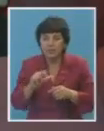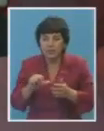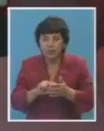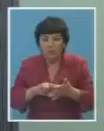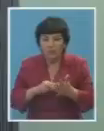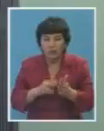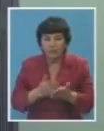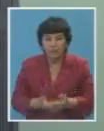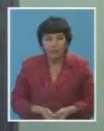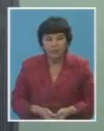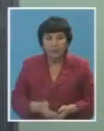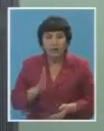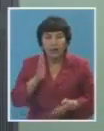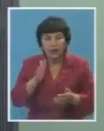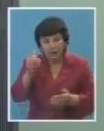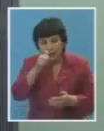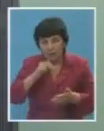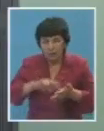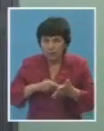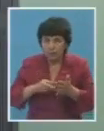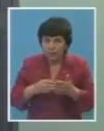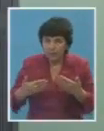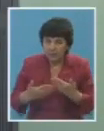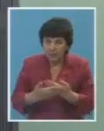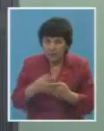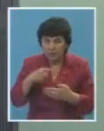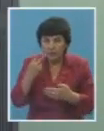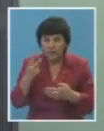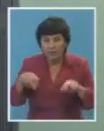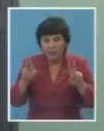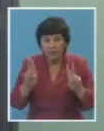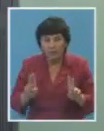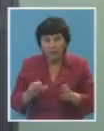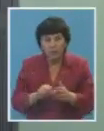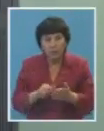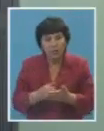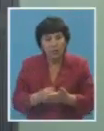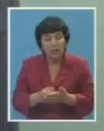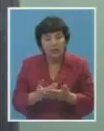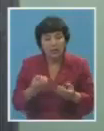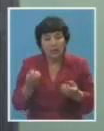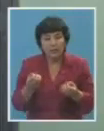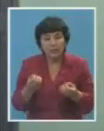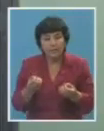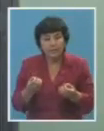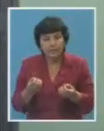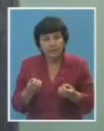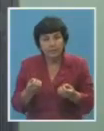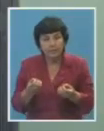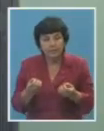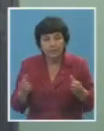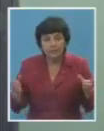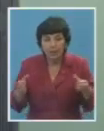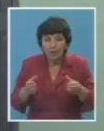отыр. Алдағы жылға жоспар бойынша жаңа жоғарыда атап өткен екі мамандық бойынша, яғни тағы да